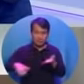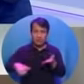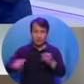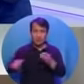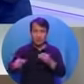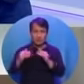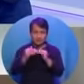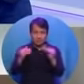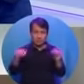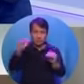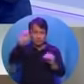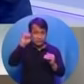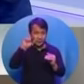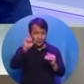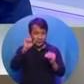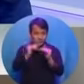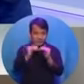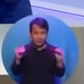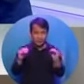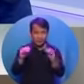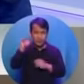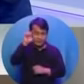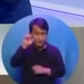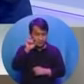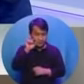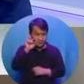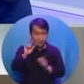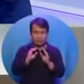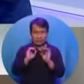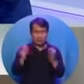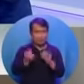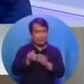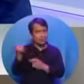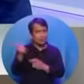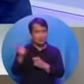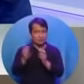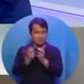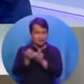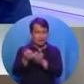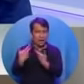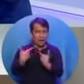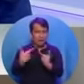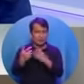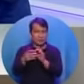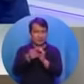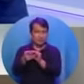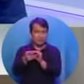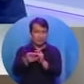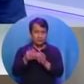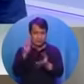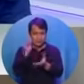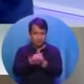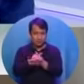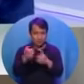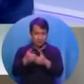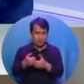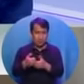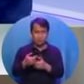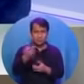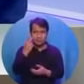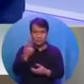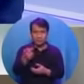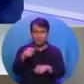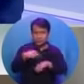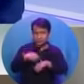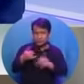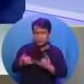factor ng gender doon sa pananakit between two people in a relationship. Okay. Kasi nakikita po natin, Sir Rafi, na sa mga panahon